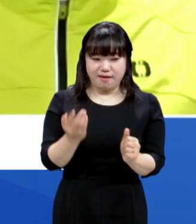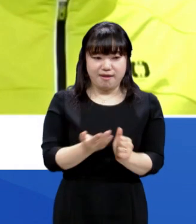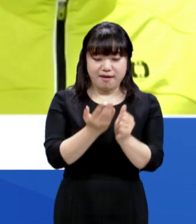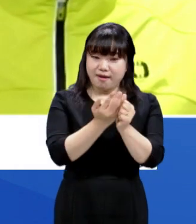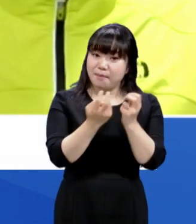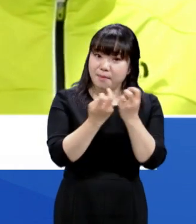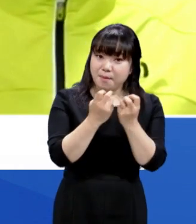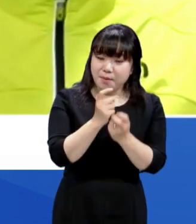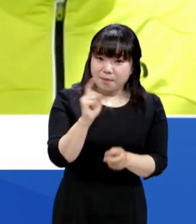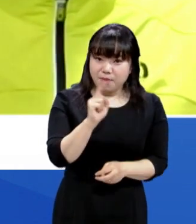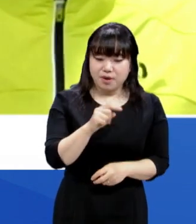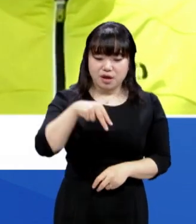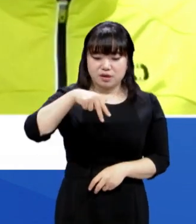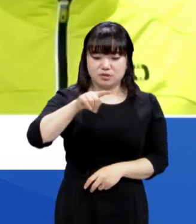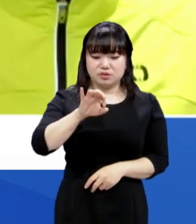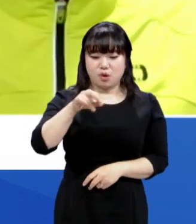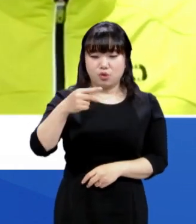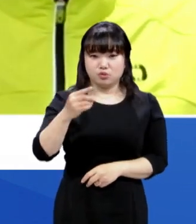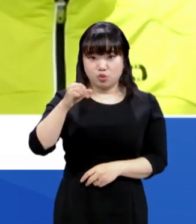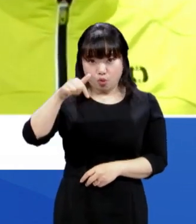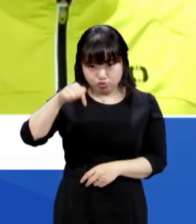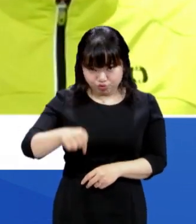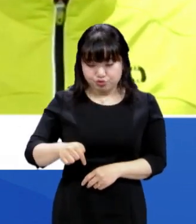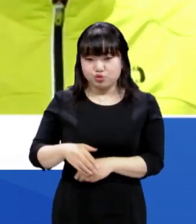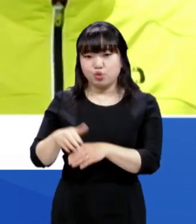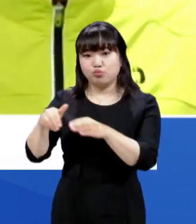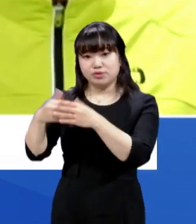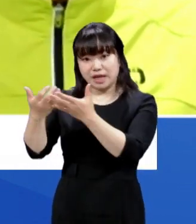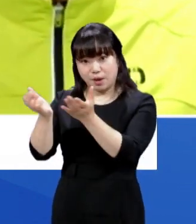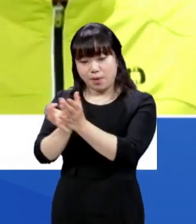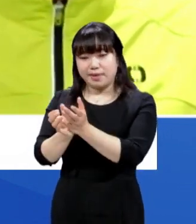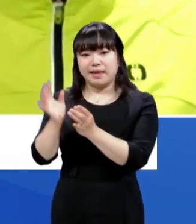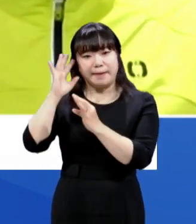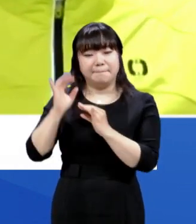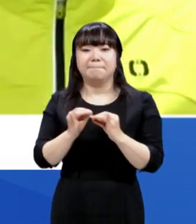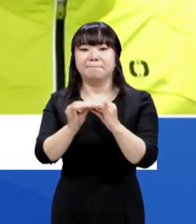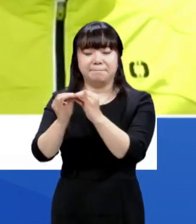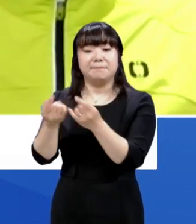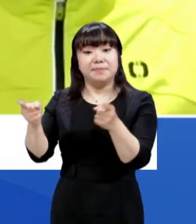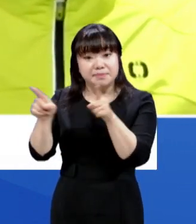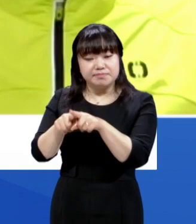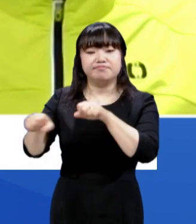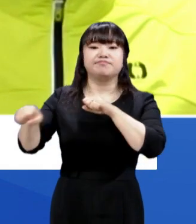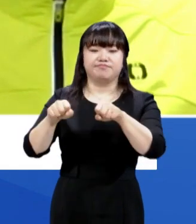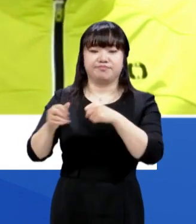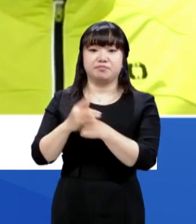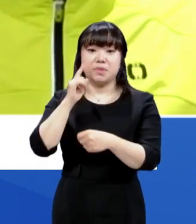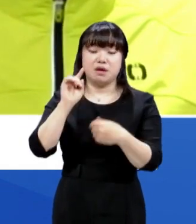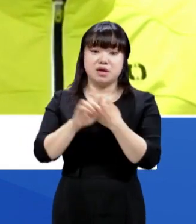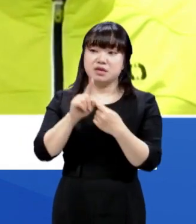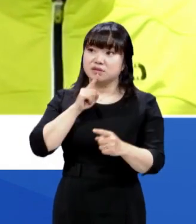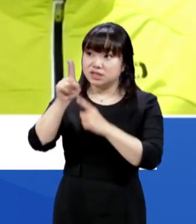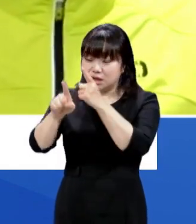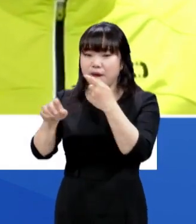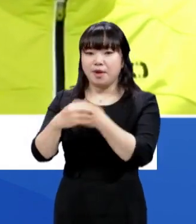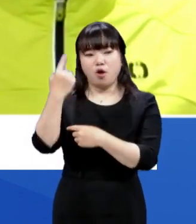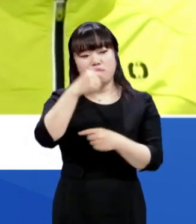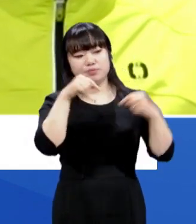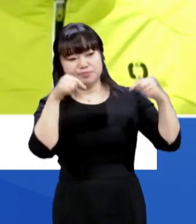성동구 와 성동 문화 오니 공동으로 추진하는 사업입니다 지원자들은 면적을 거쳐서